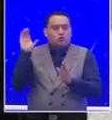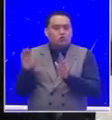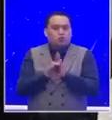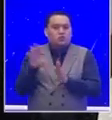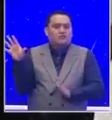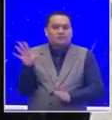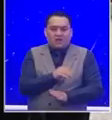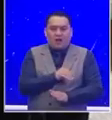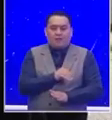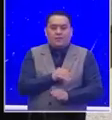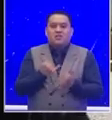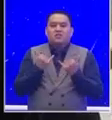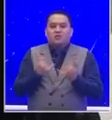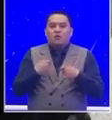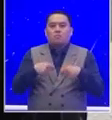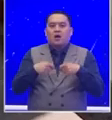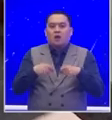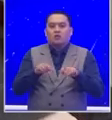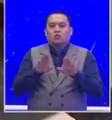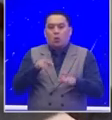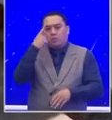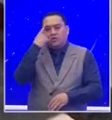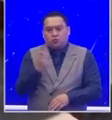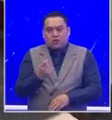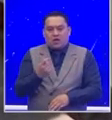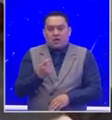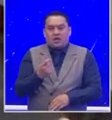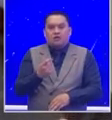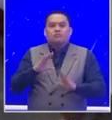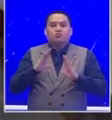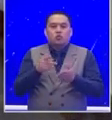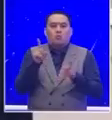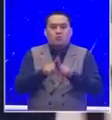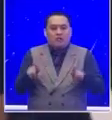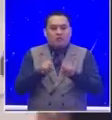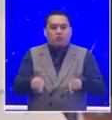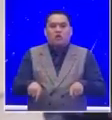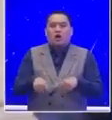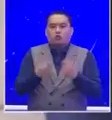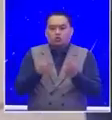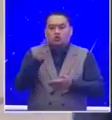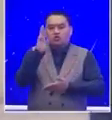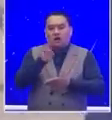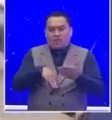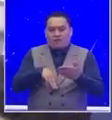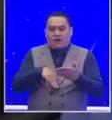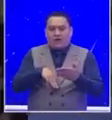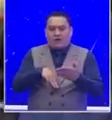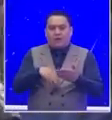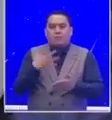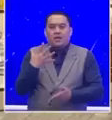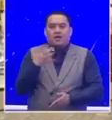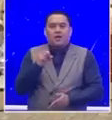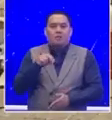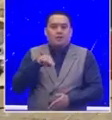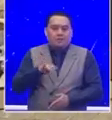без исключения. Сегодня продавцы отделались лишь предупреждениями. Однако в случае повторного нарушения будет налагаться штраф в размере 5